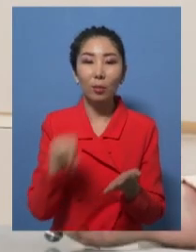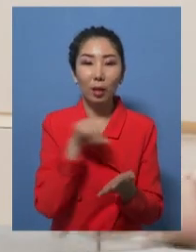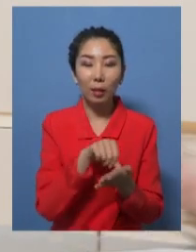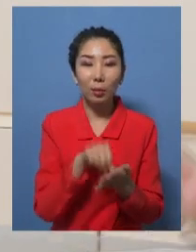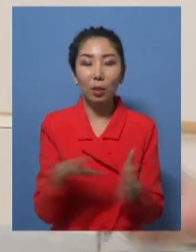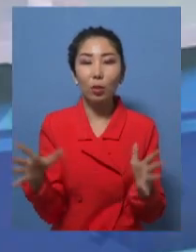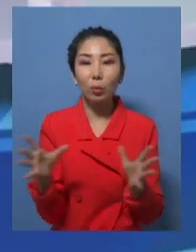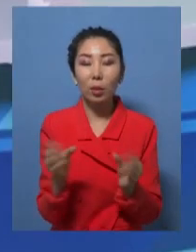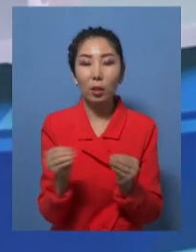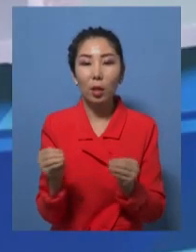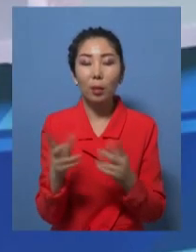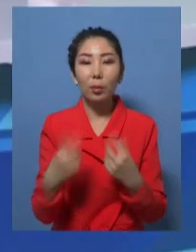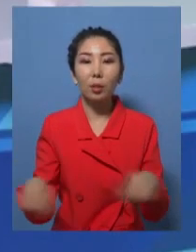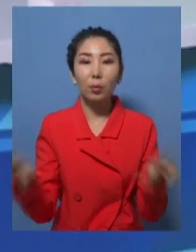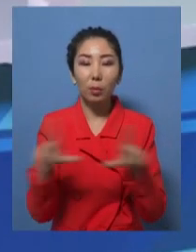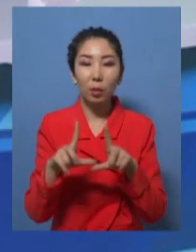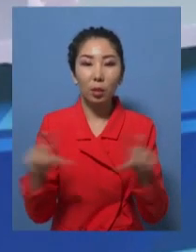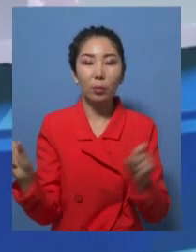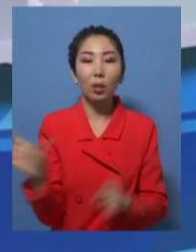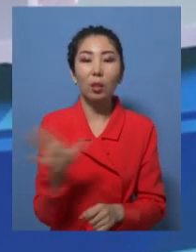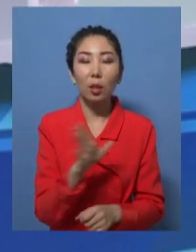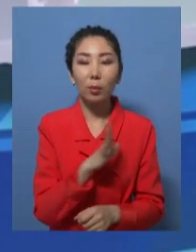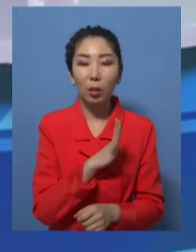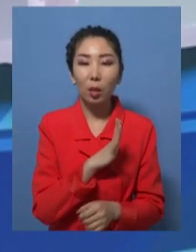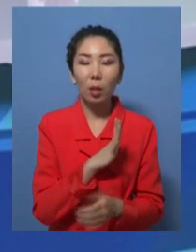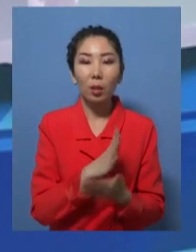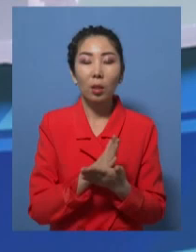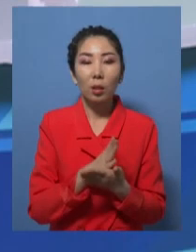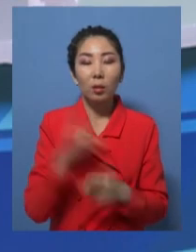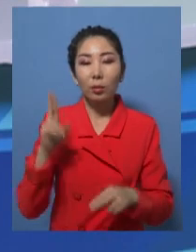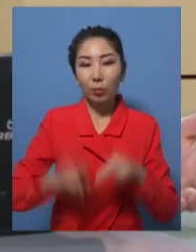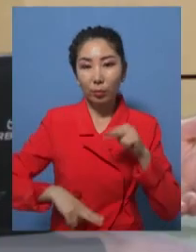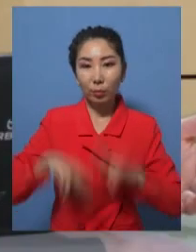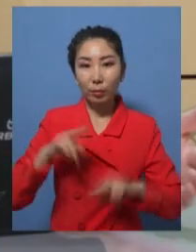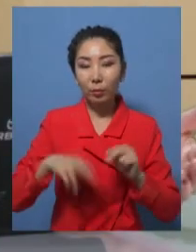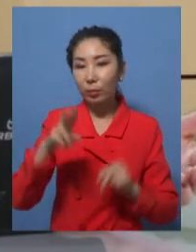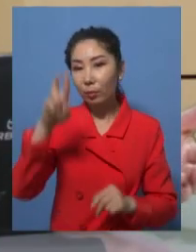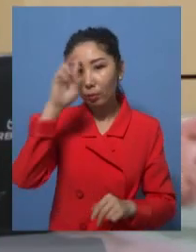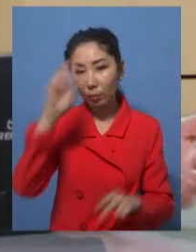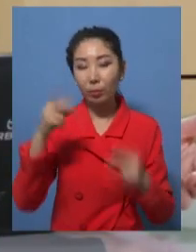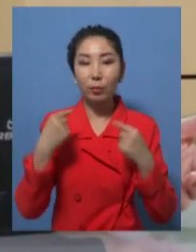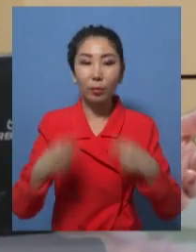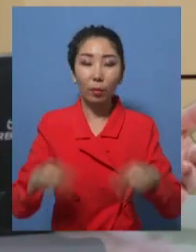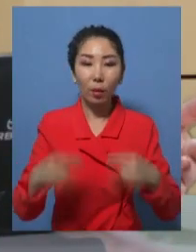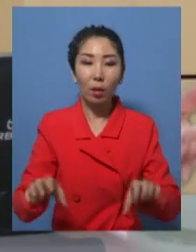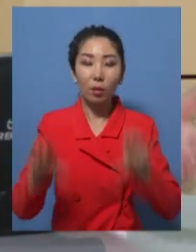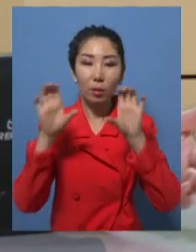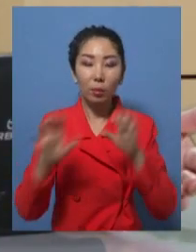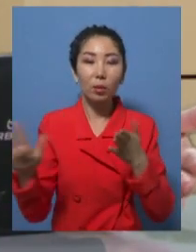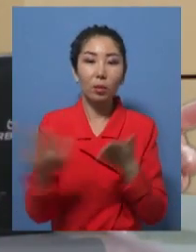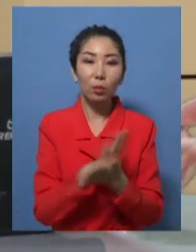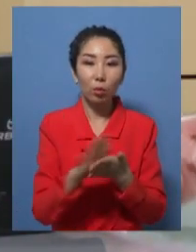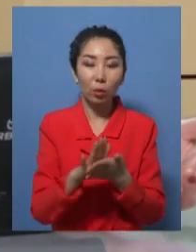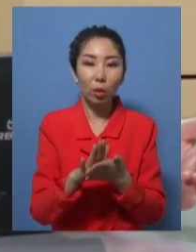жоқ па? Көптеген мектептерде осы жаңағы мердігерлер деп айтамыз ғой, енді мемлекеттік сатып алу заңы бойынша тендермен